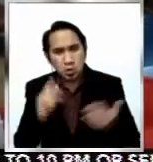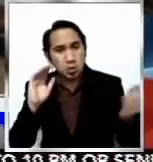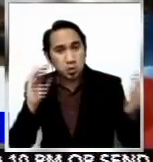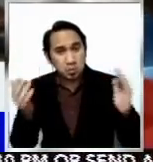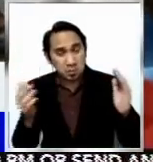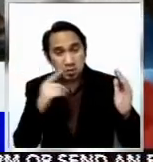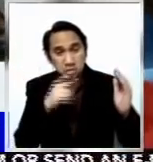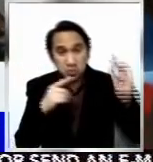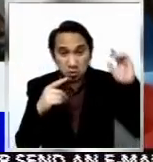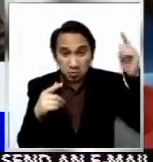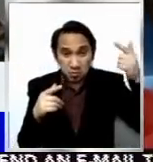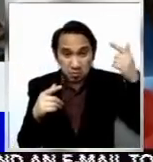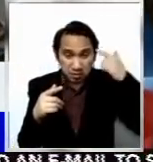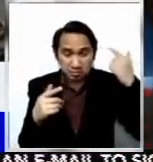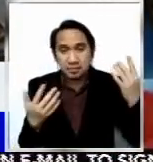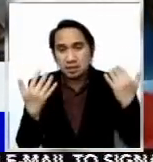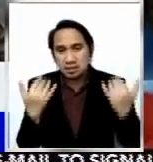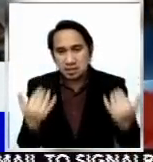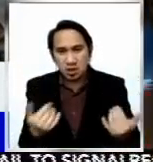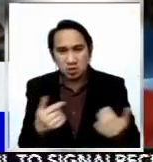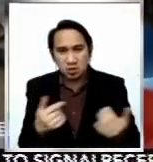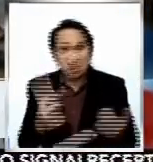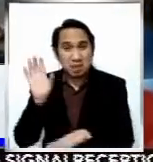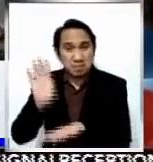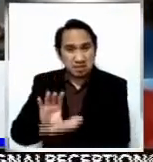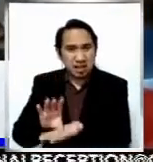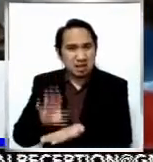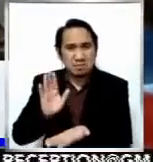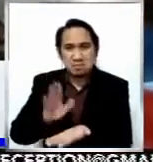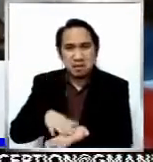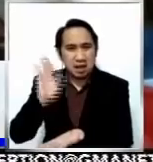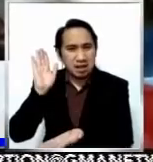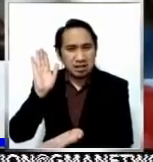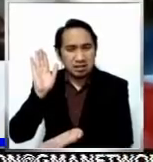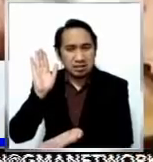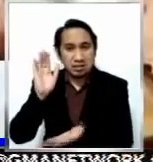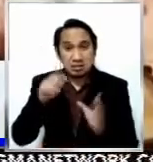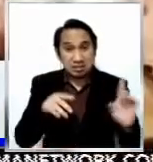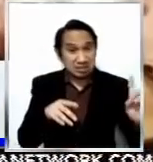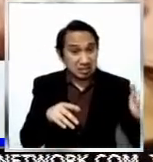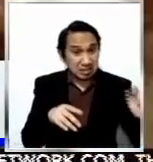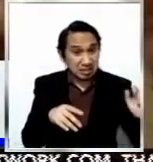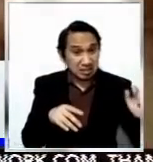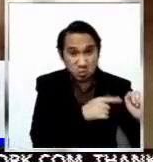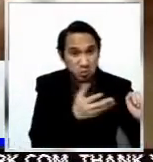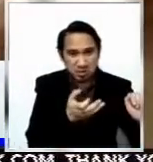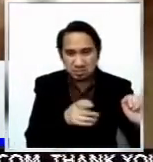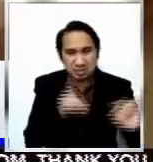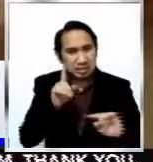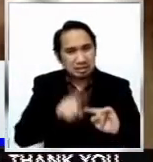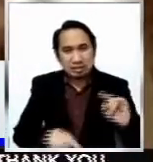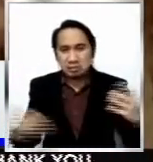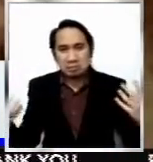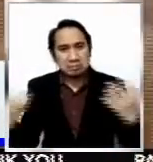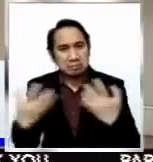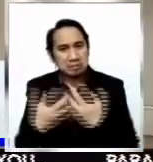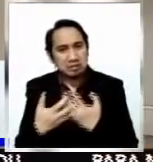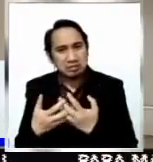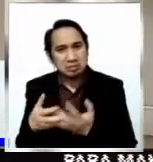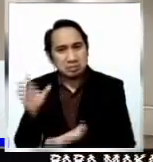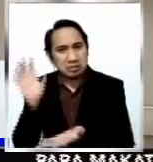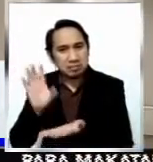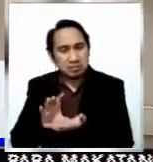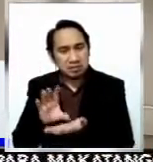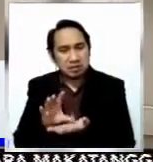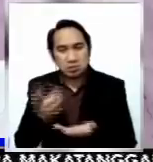kasing puhunan kaya hindi na kaya yung 270 na gusto ng DTI ipatupad. Sa kabila ng daing na mga retailers, nanindigan